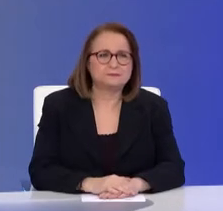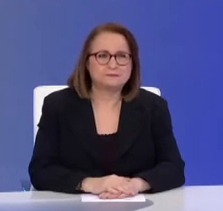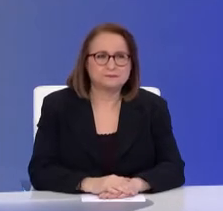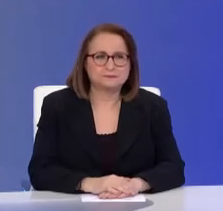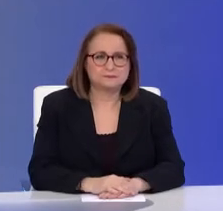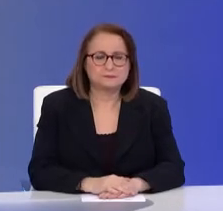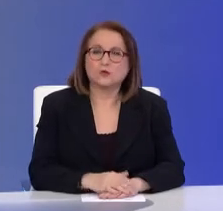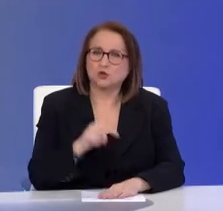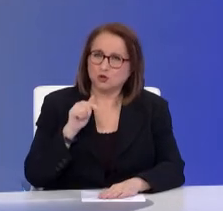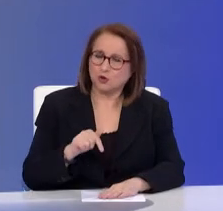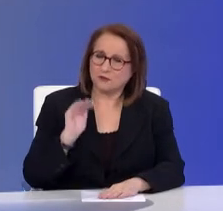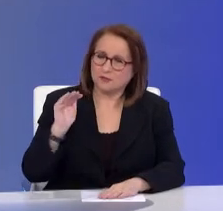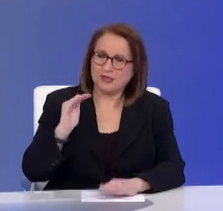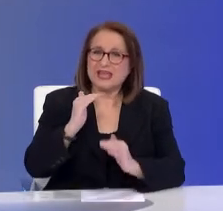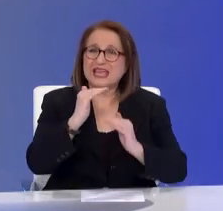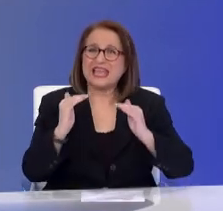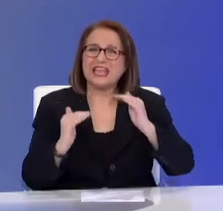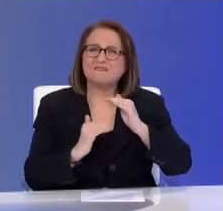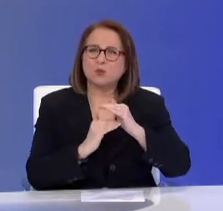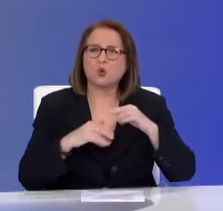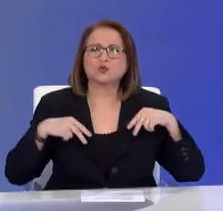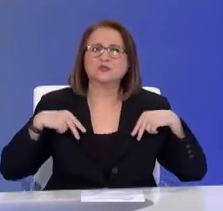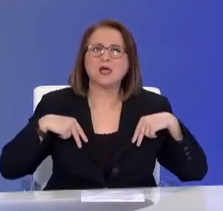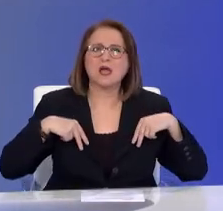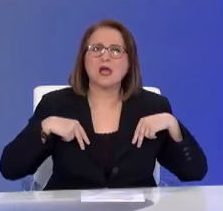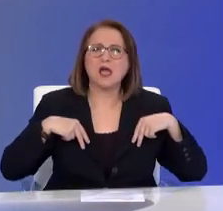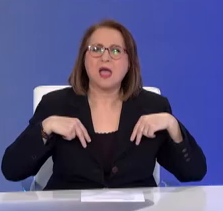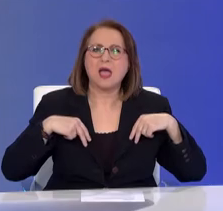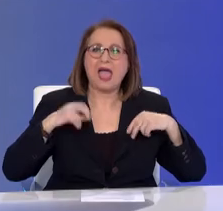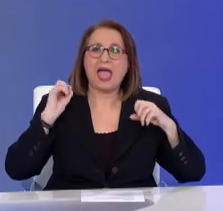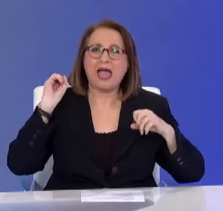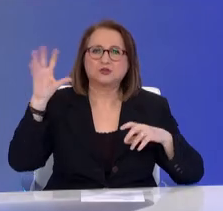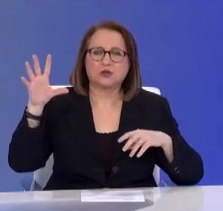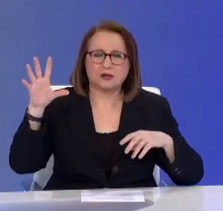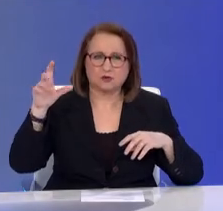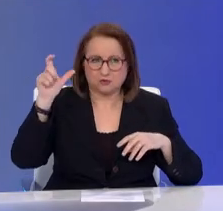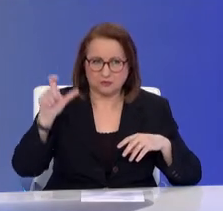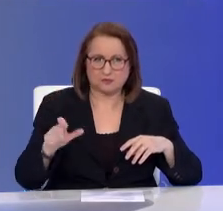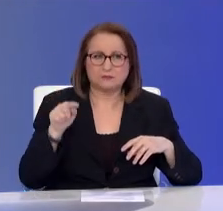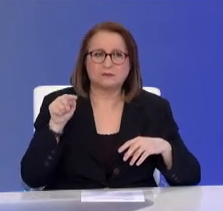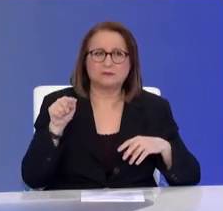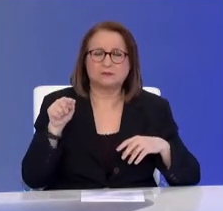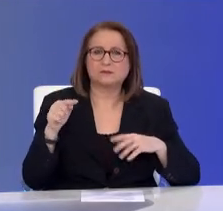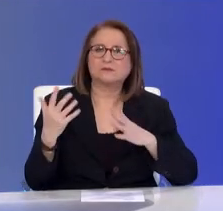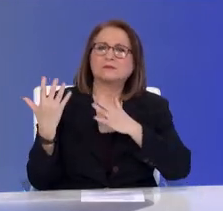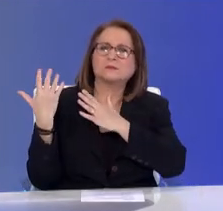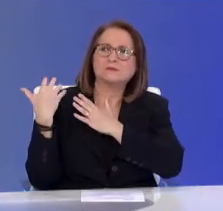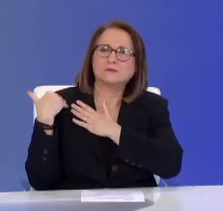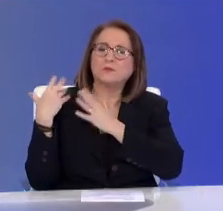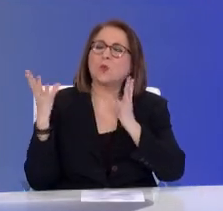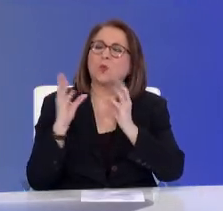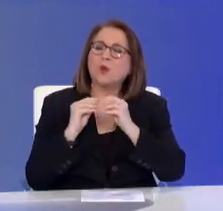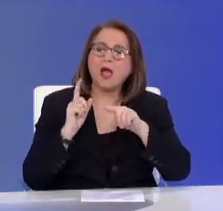λόγια σας. Παρακαλώ τώρα τον Υφυπουργό Εξωτερικών, αρμόδιο για τον απόδημο